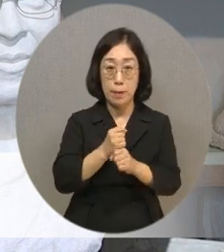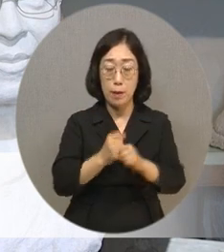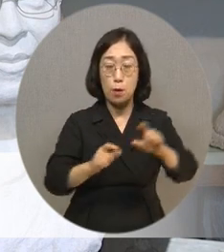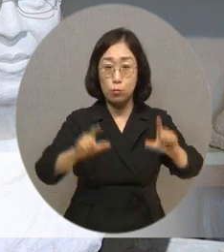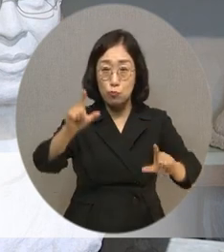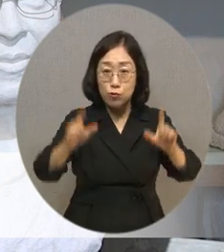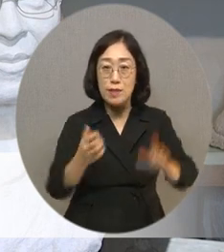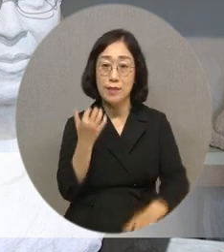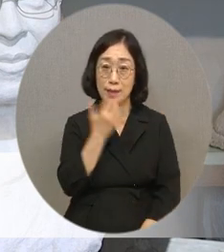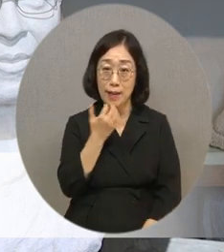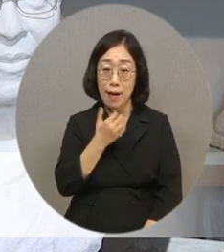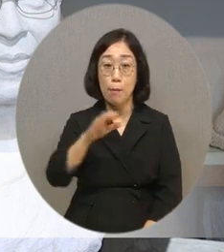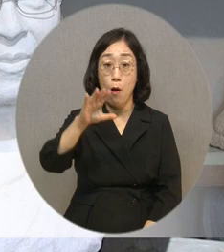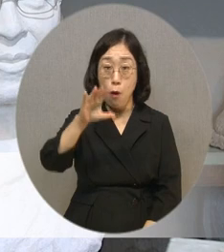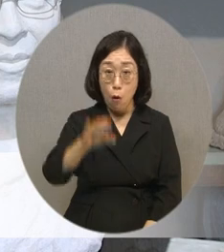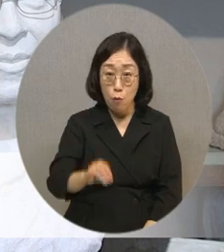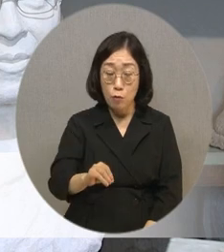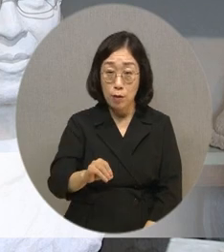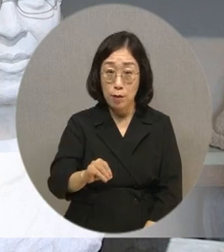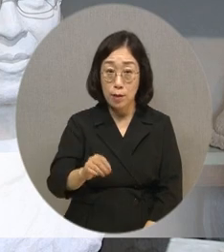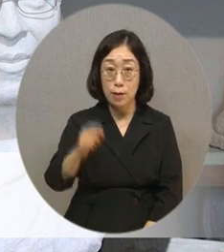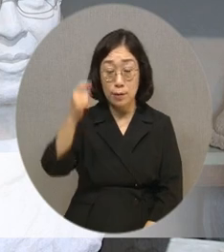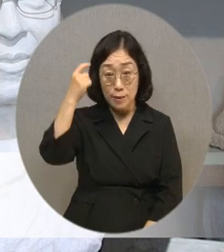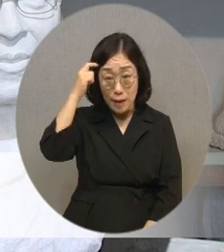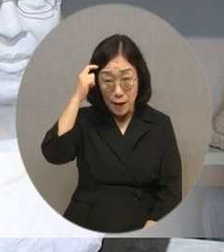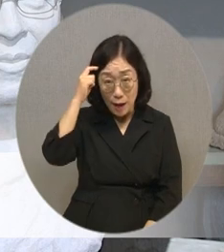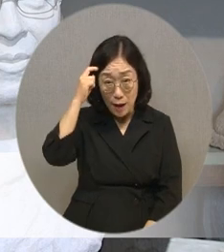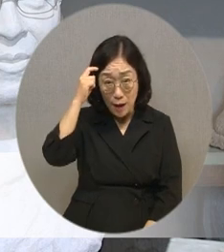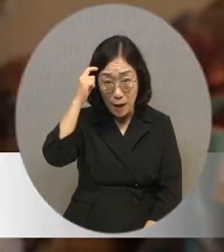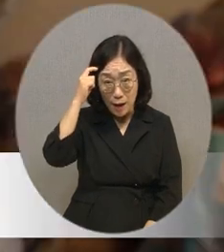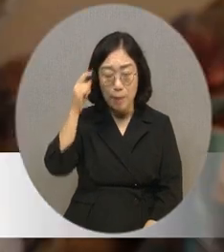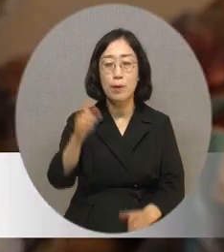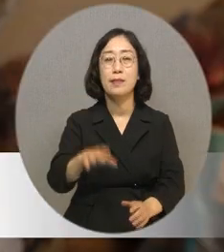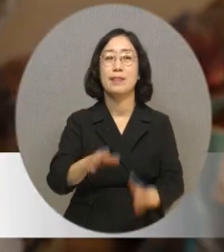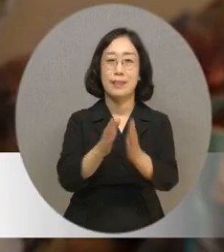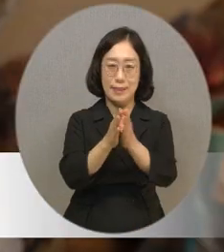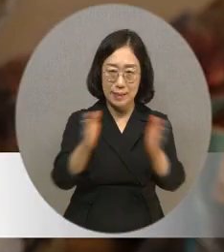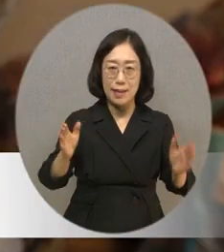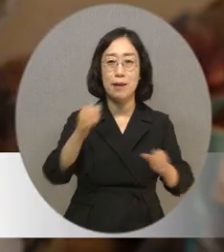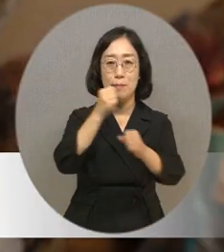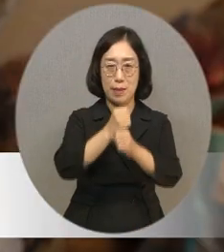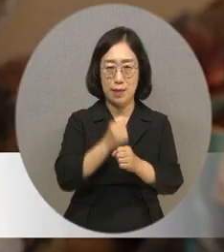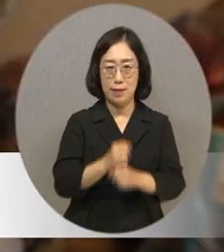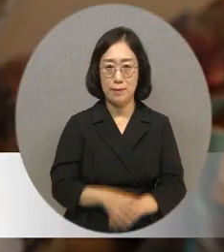색감 이런 것들이 어울리겠다 했을 때 이제 그 작업을 들어가는 거